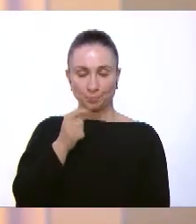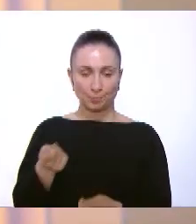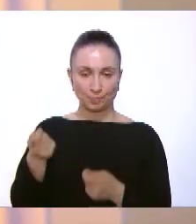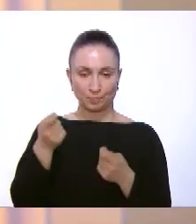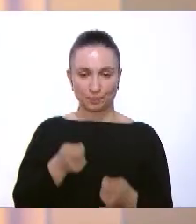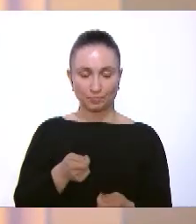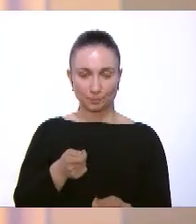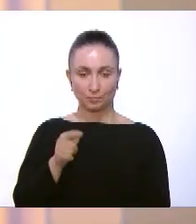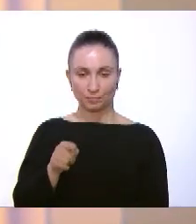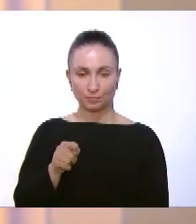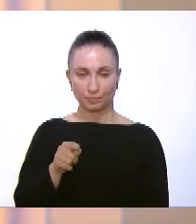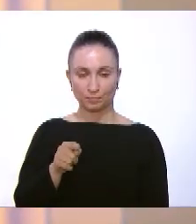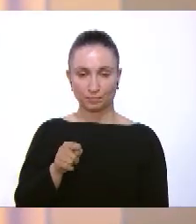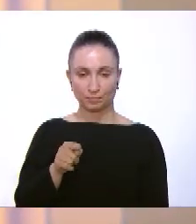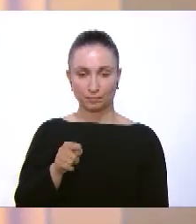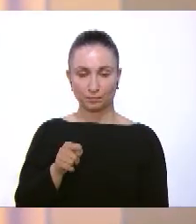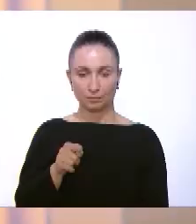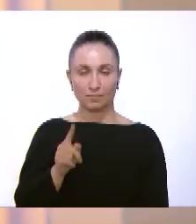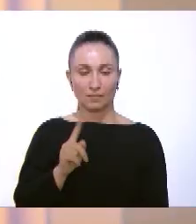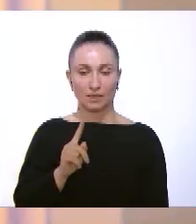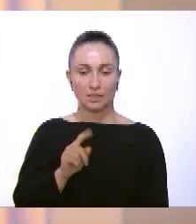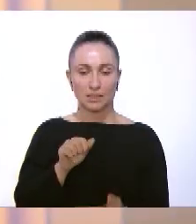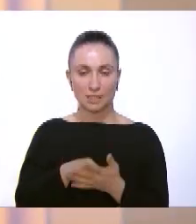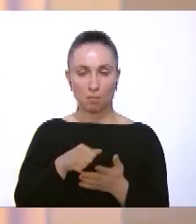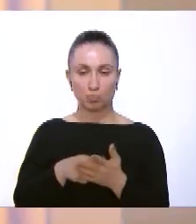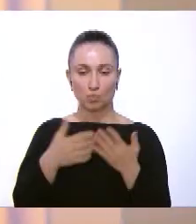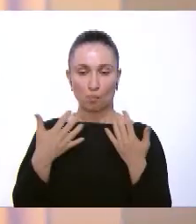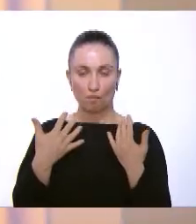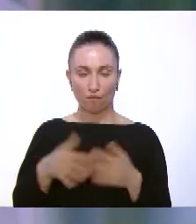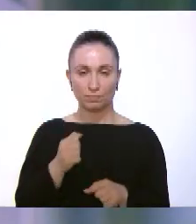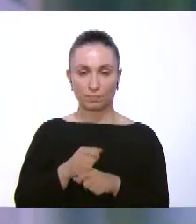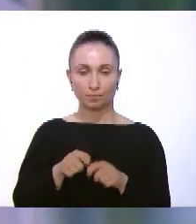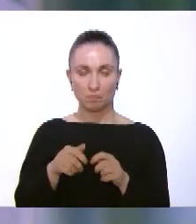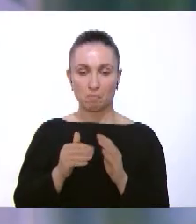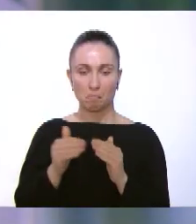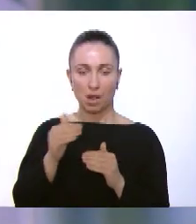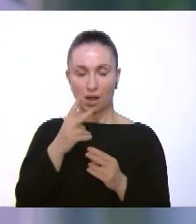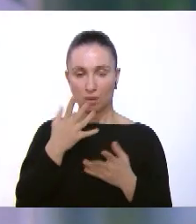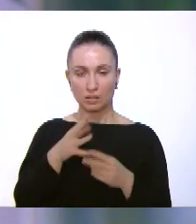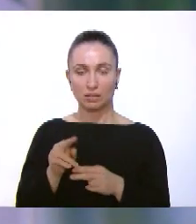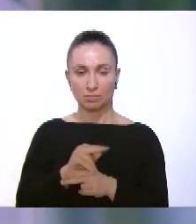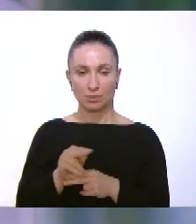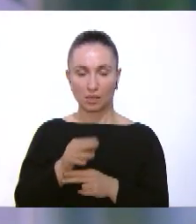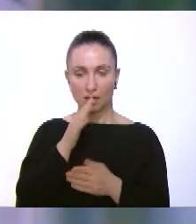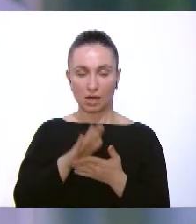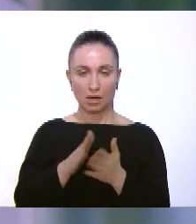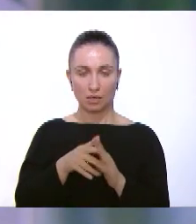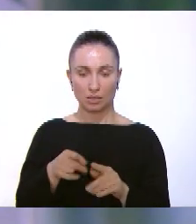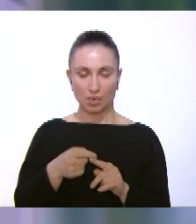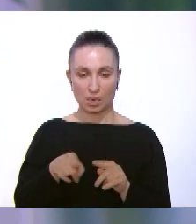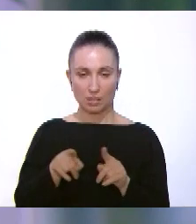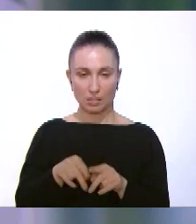მედიკამენტების სინთეზირება, რის საფუძველზე შეიქმნა მაღალეფექტური სამკურნალო რეჟიმები.